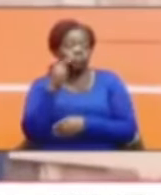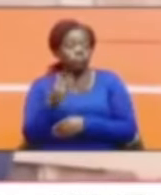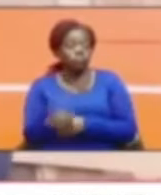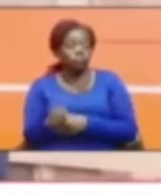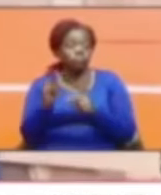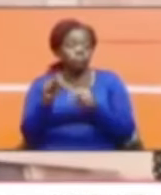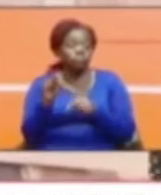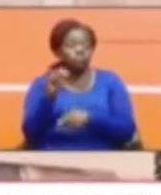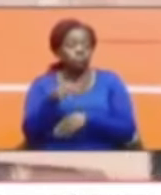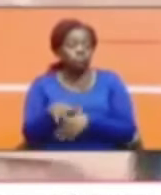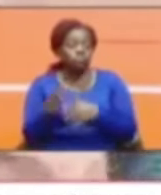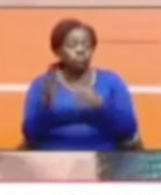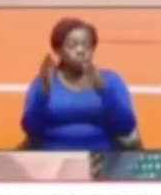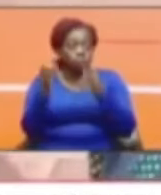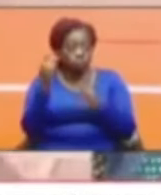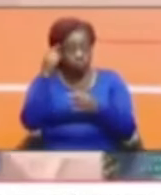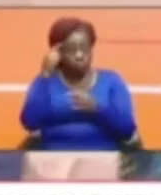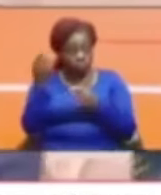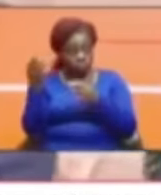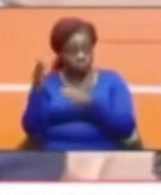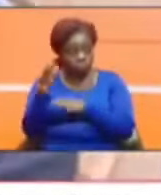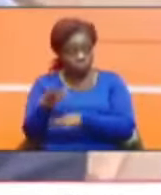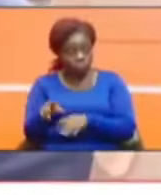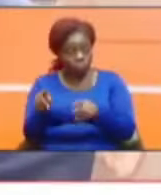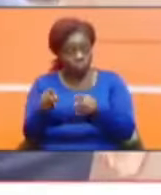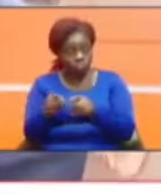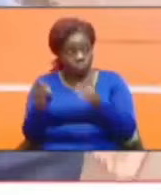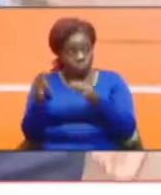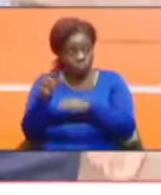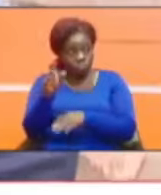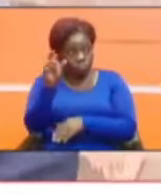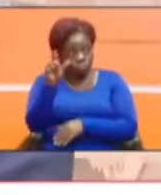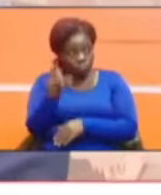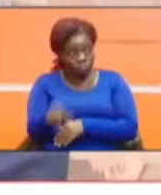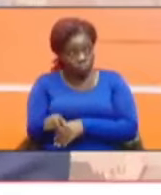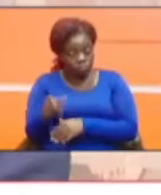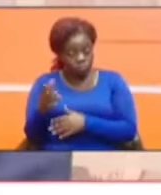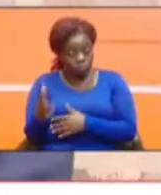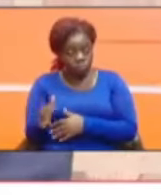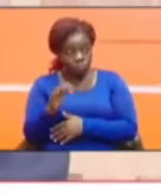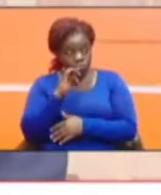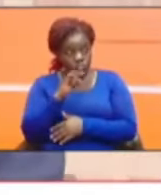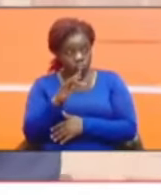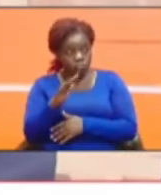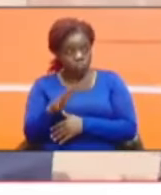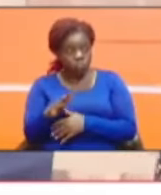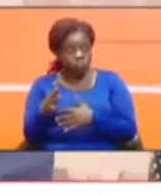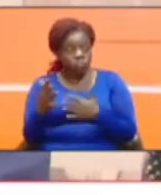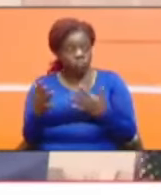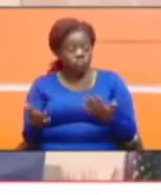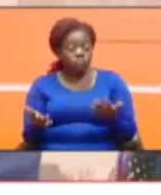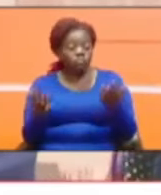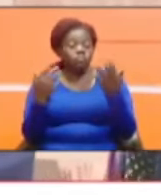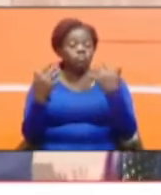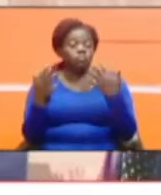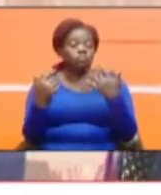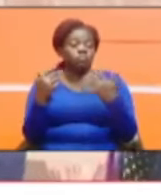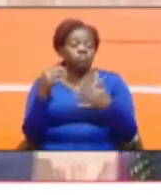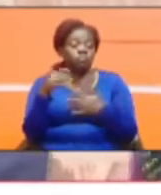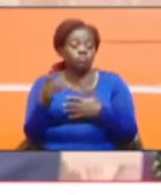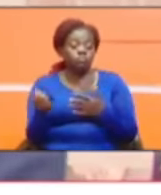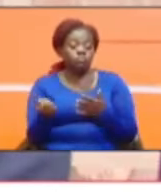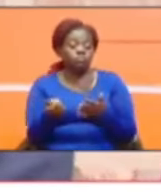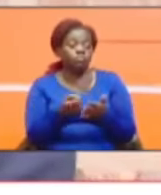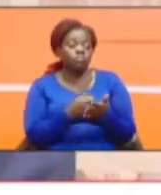yali maali ya mugenzi ng'ate mu kufa kw'omugenzi byalikodingibwa n'empapula bweziri ekika kinene